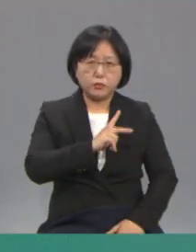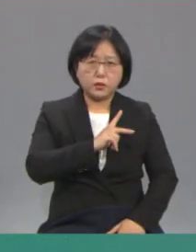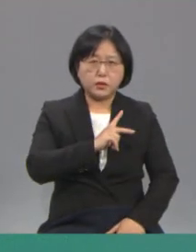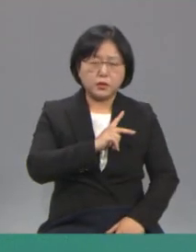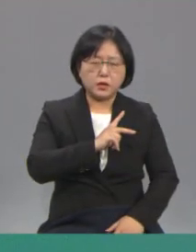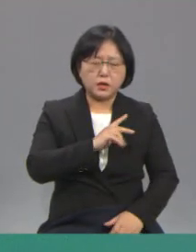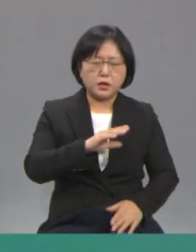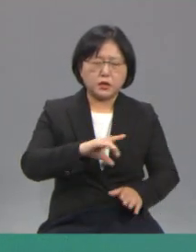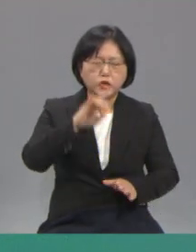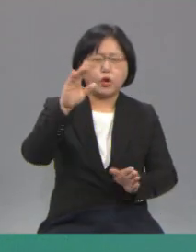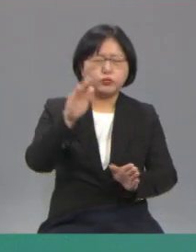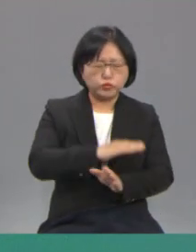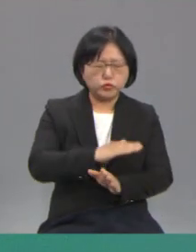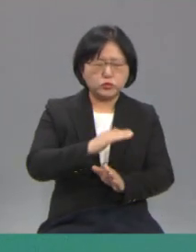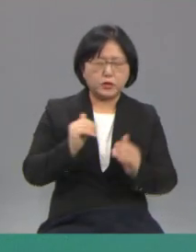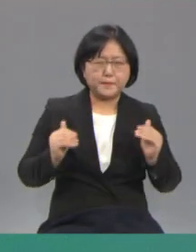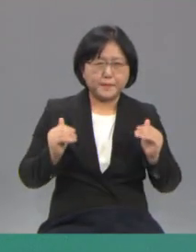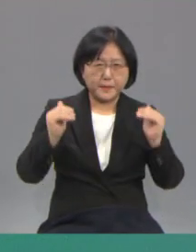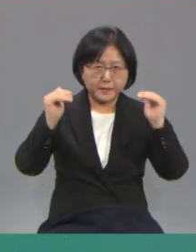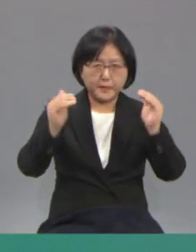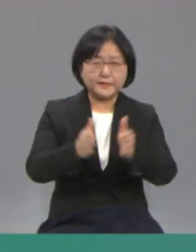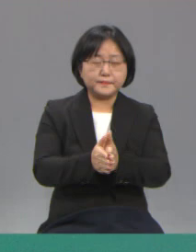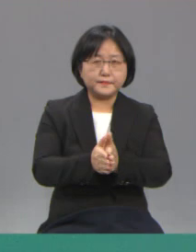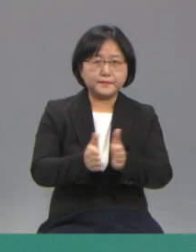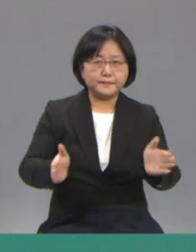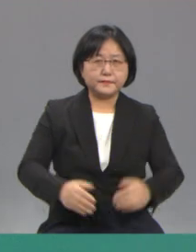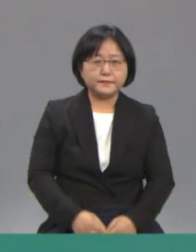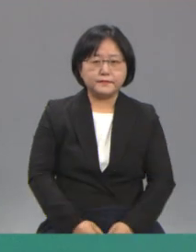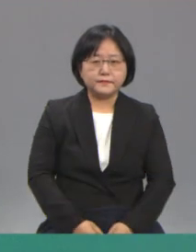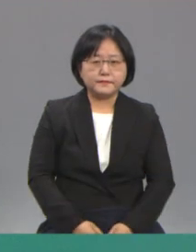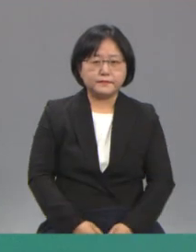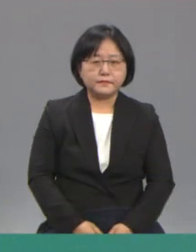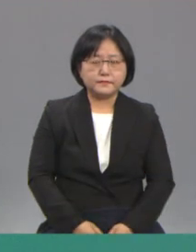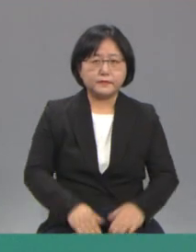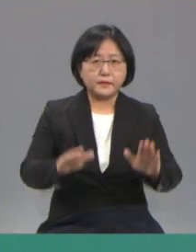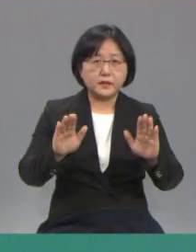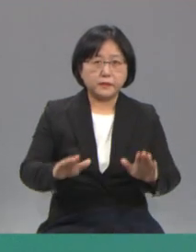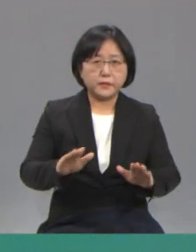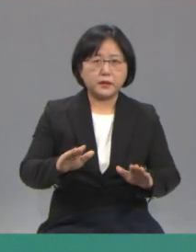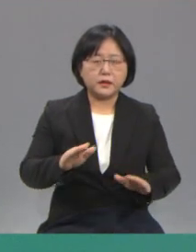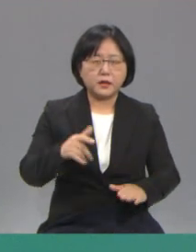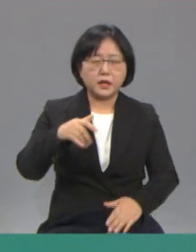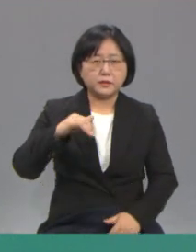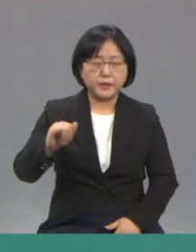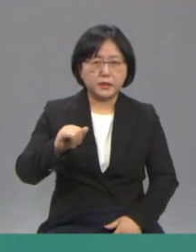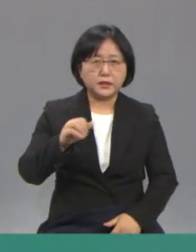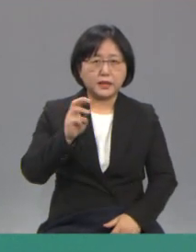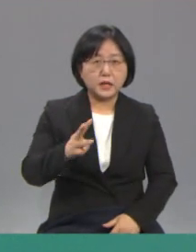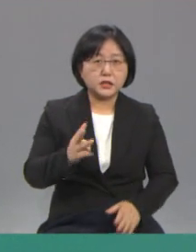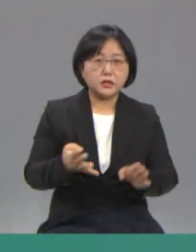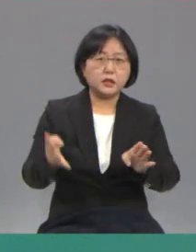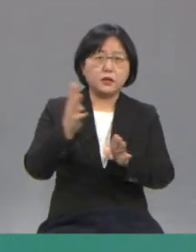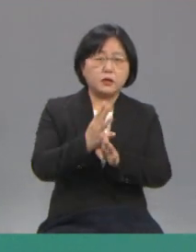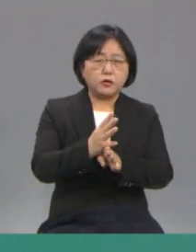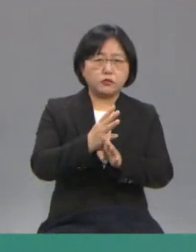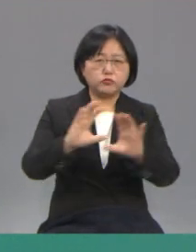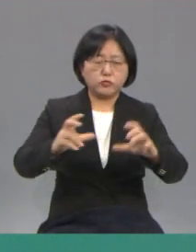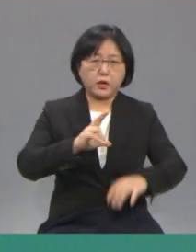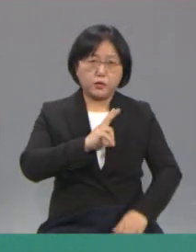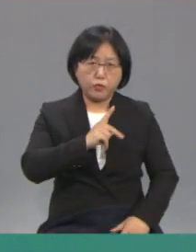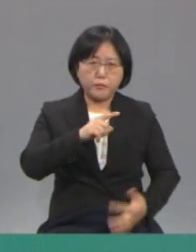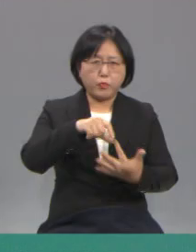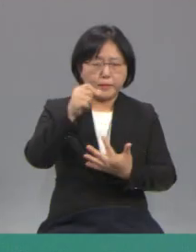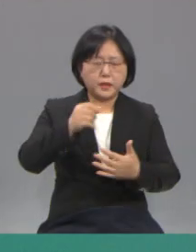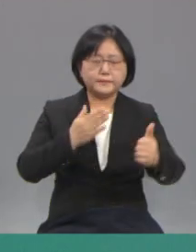풀뿌리 지역 정치부터 성장했습니다 이제 강은미 지옥구 재선 국회의원으로 만들어